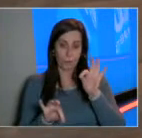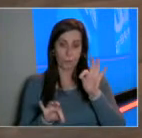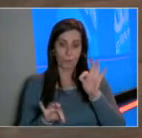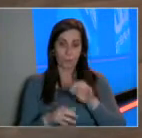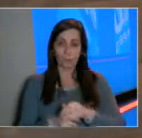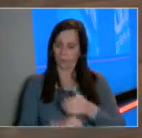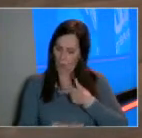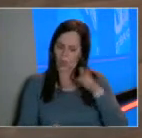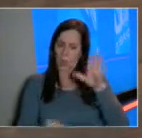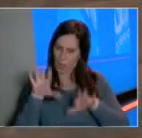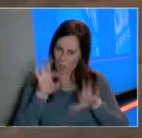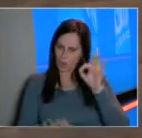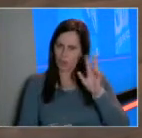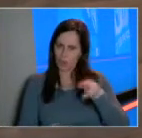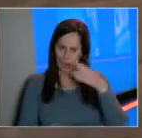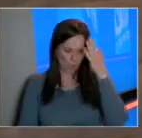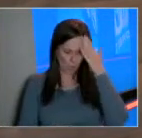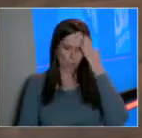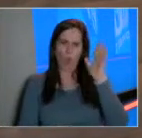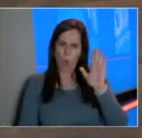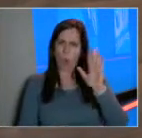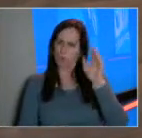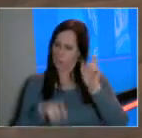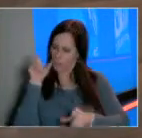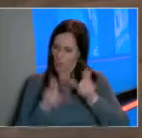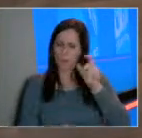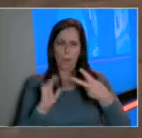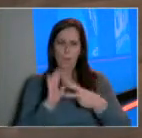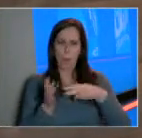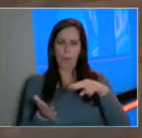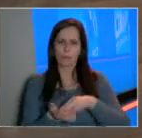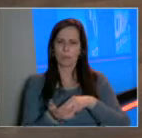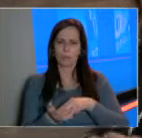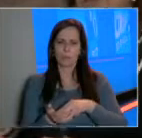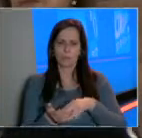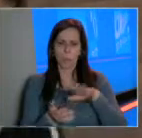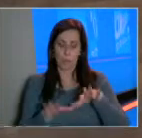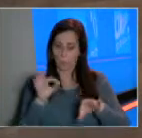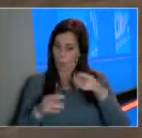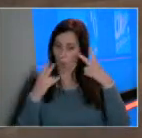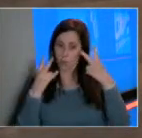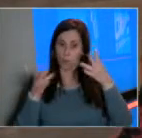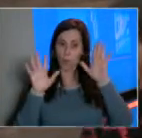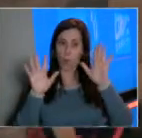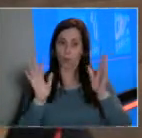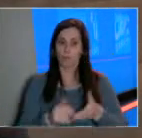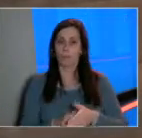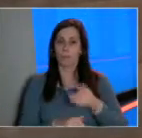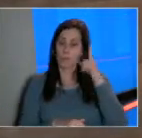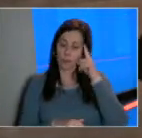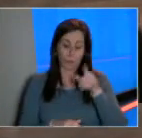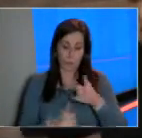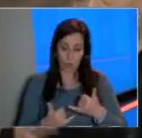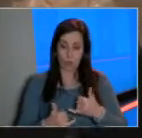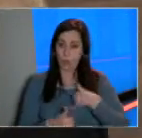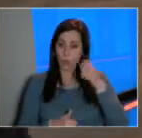בכלל? לא, אני אצביע בטוח, יש לי מודעות אזרחית ופוליטית, ומה גם שהבחירות האלה חשובות מאוד אפילו, לדעתי, זאת